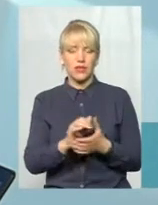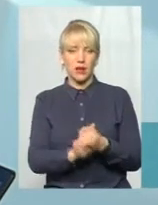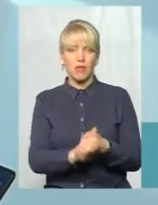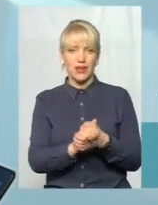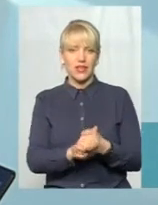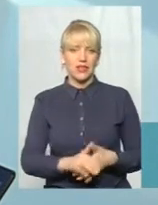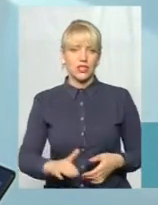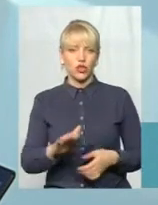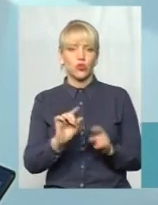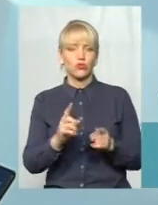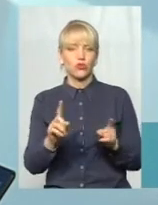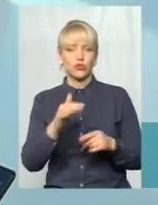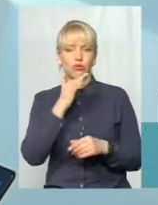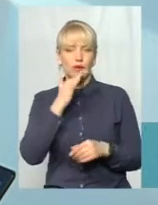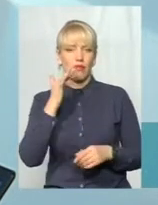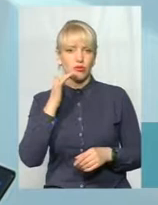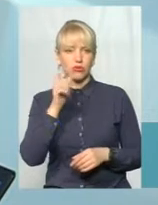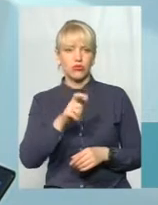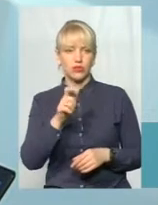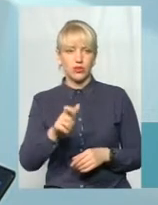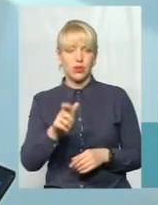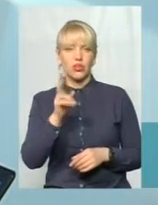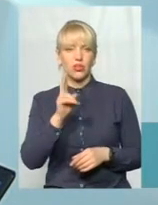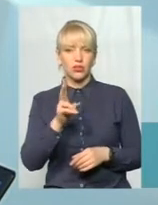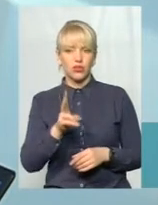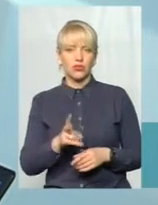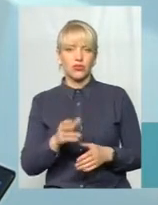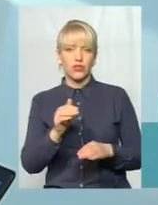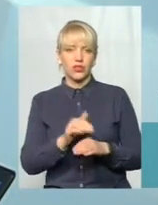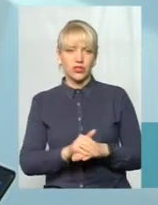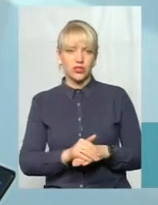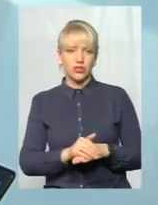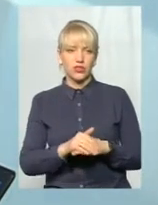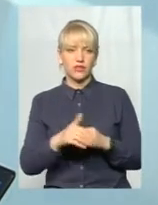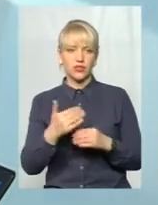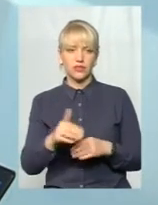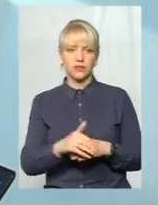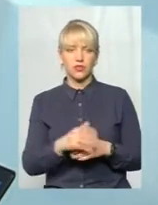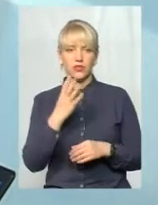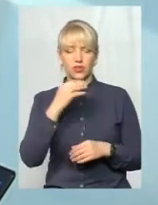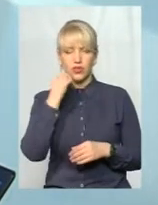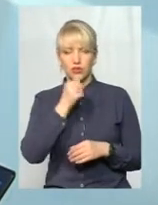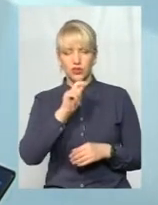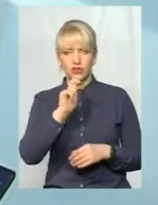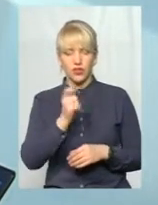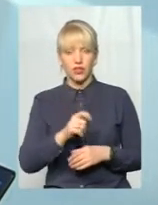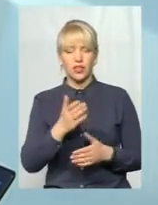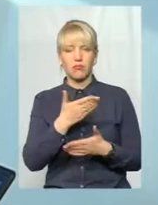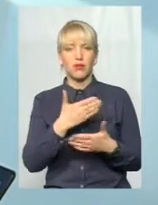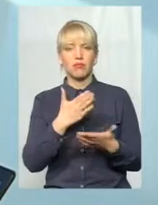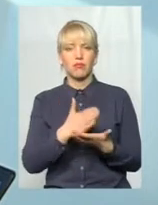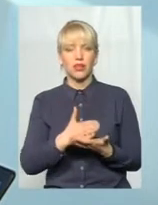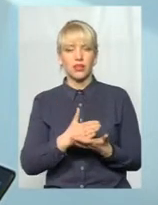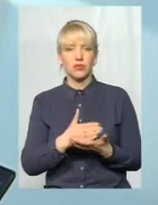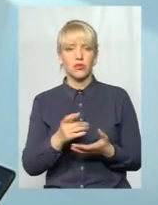що багато яких осіб, ті, які в нас є за фактично вже 4 роки війни, ми маємо і, як